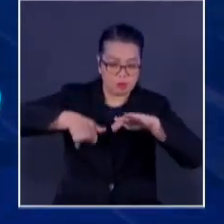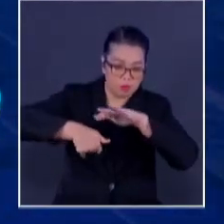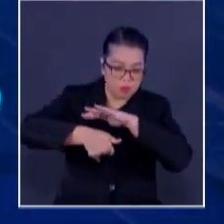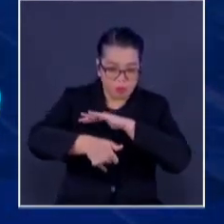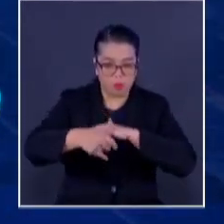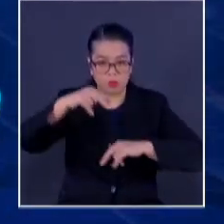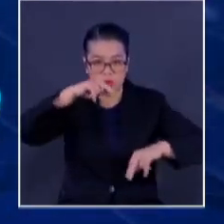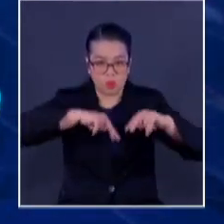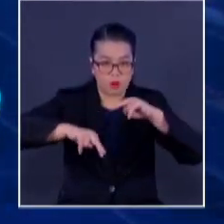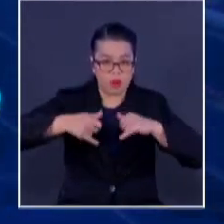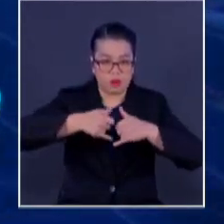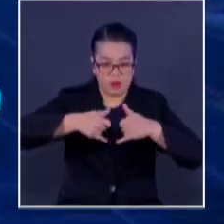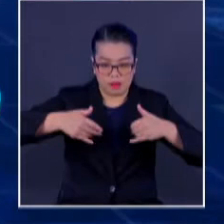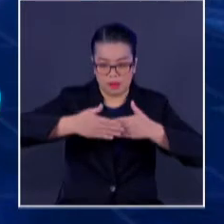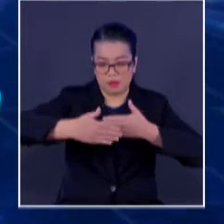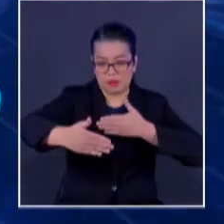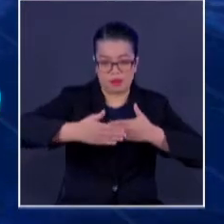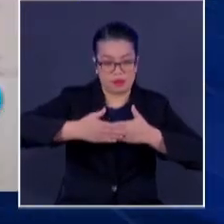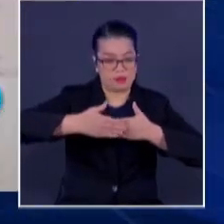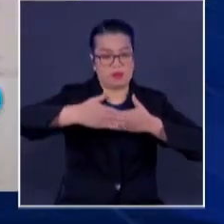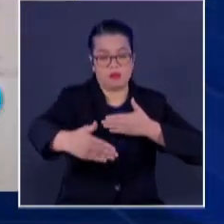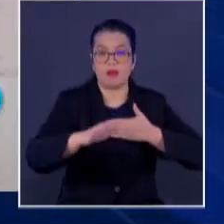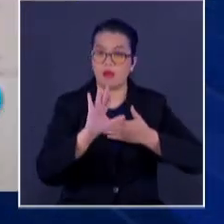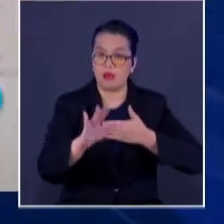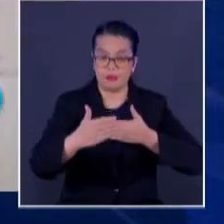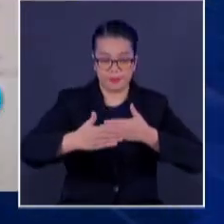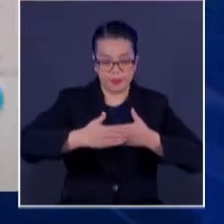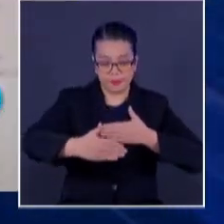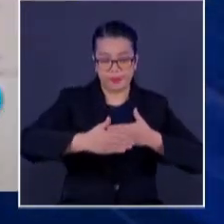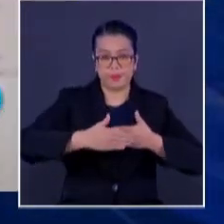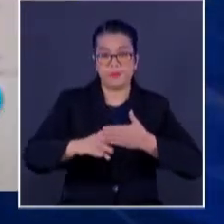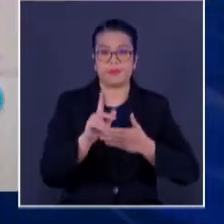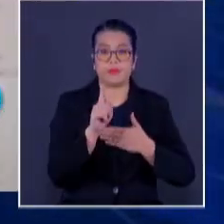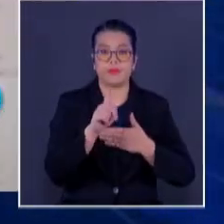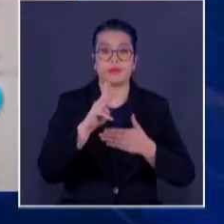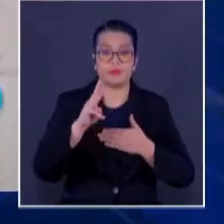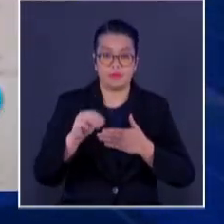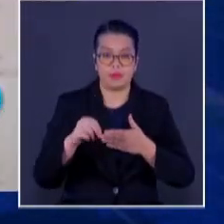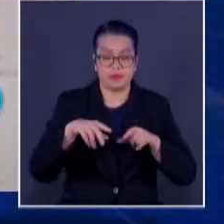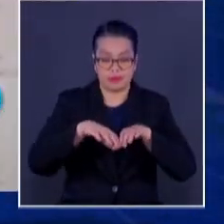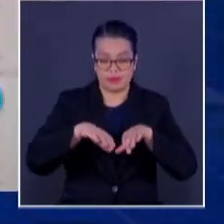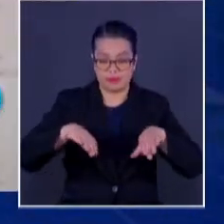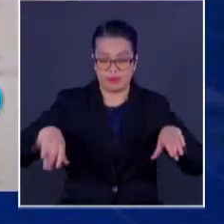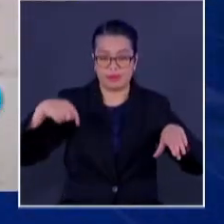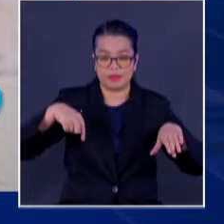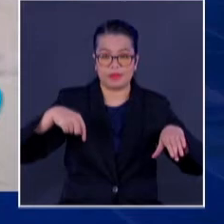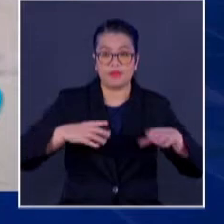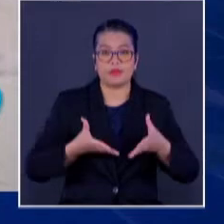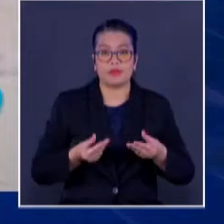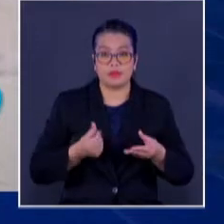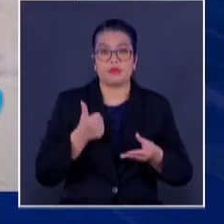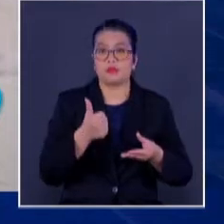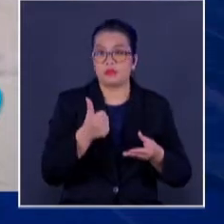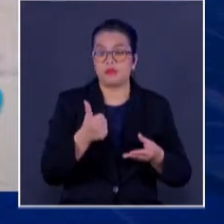อยกำกับให้ห่างจากฝั่งประมาณ1เมตรห้ามเกินกว่านี้ก็มองเห็นพื้นดินนะคะในระยะทาง1เมตรเนี่ย